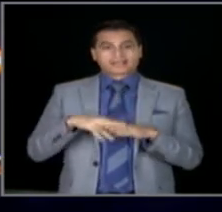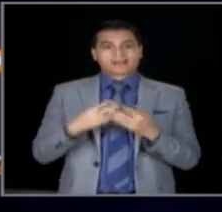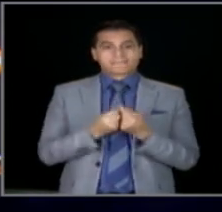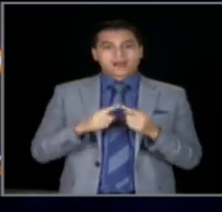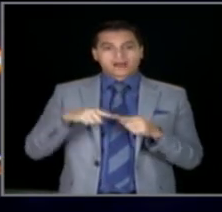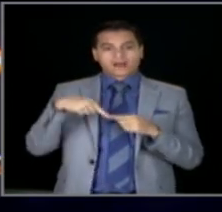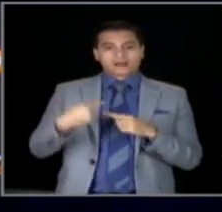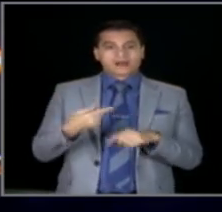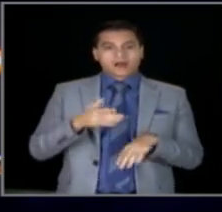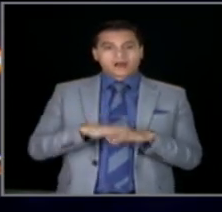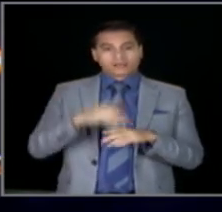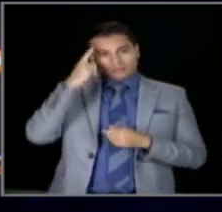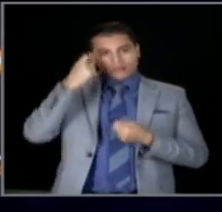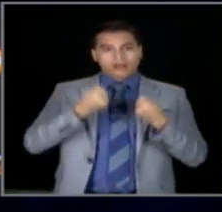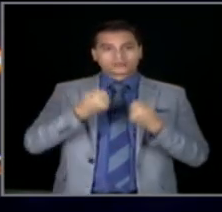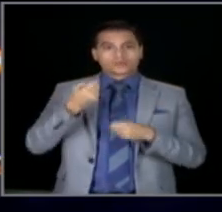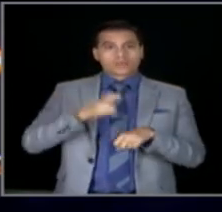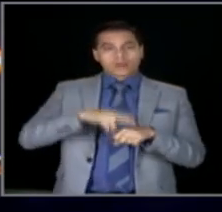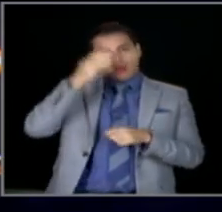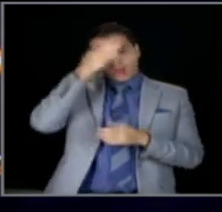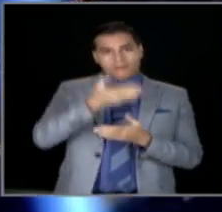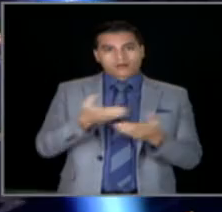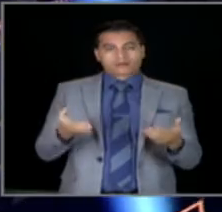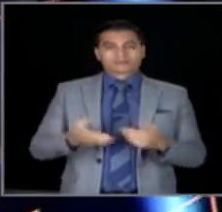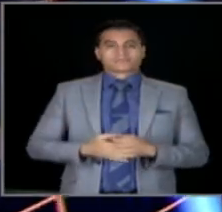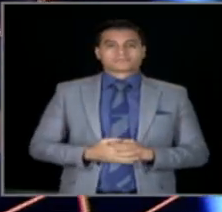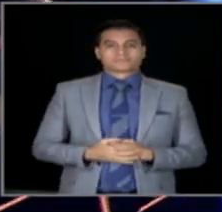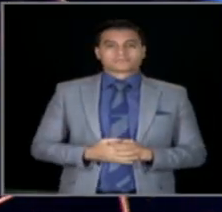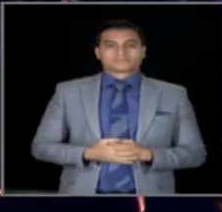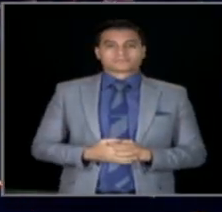مرة تانية مع فقرة تحت الضغط والعباقرة.